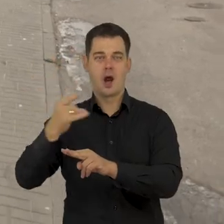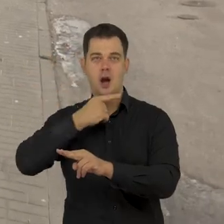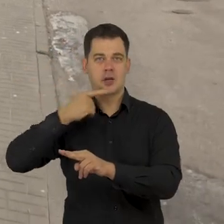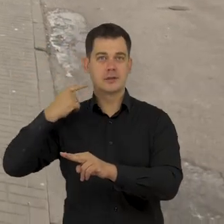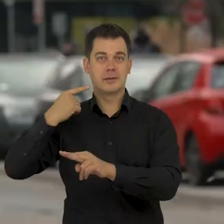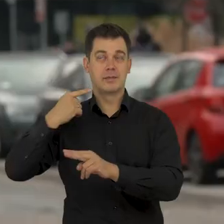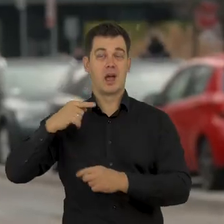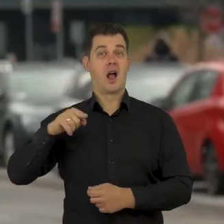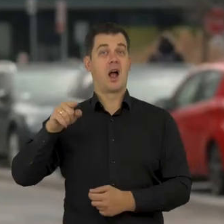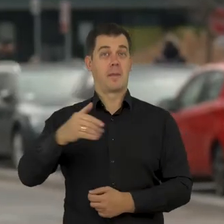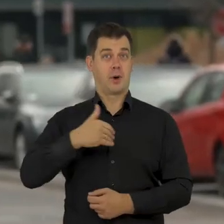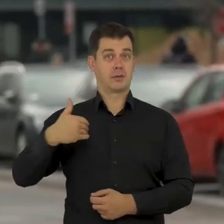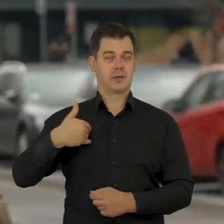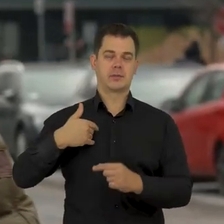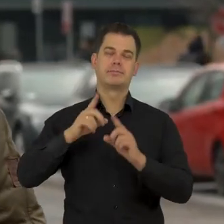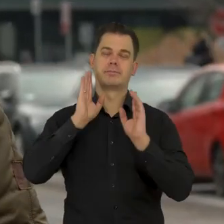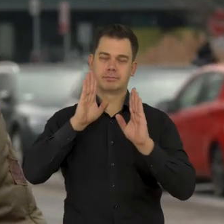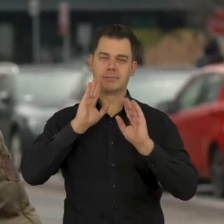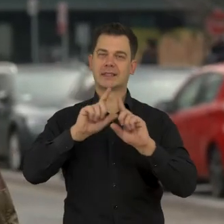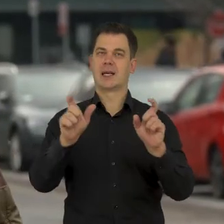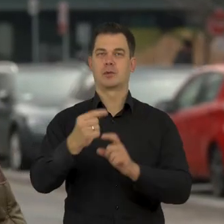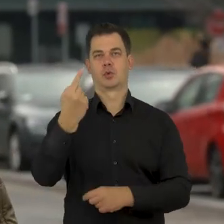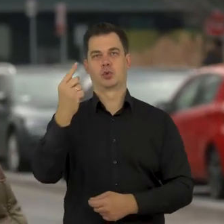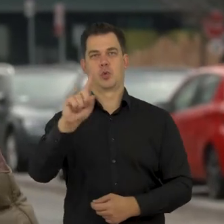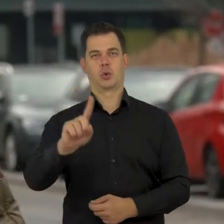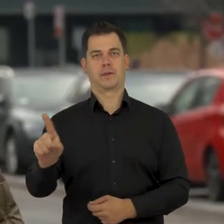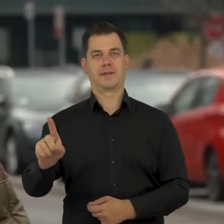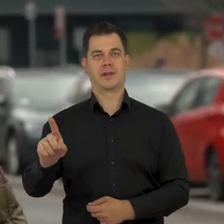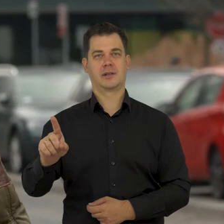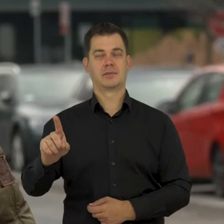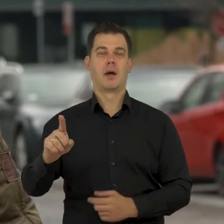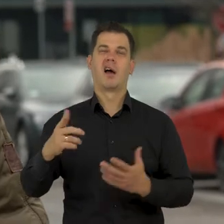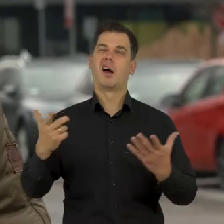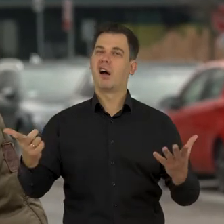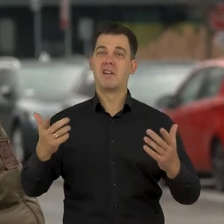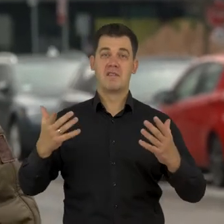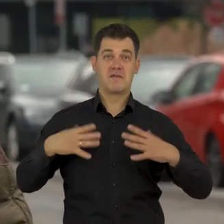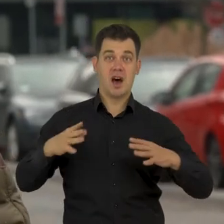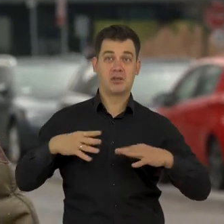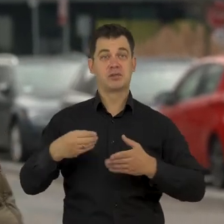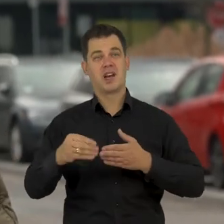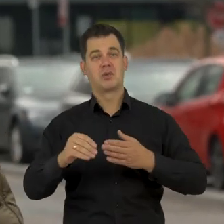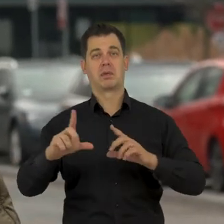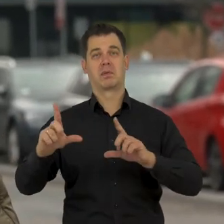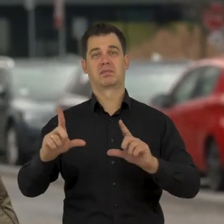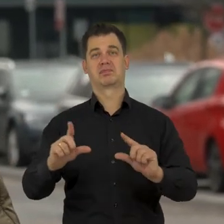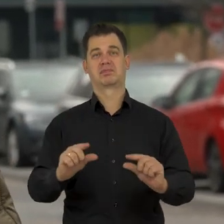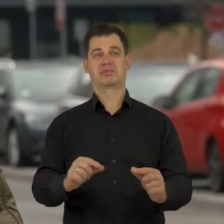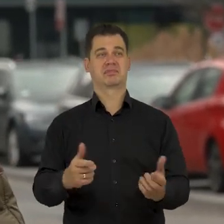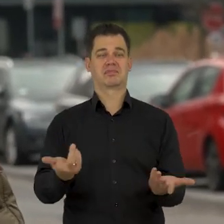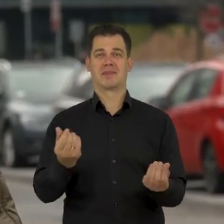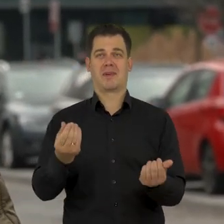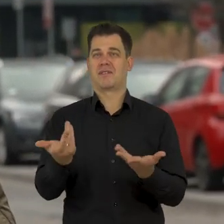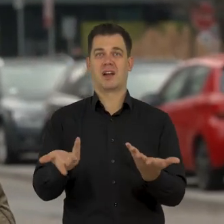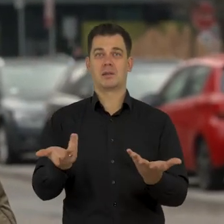Związku Radzieckiego. W Polsce obowiązującą walutą jest cały czas polski złoty. Niestety ma coraz mniejszą siłę